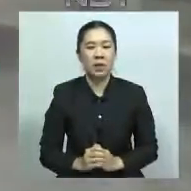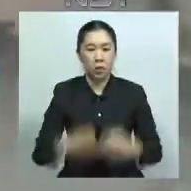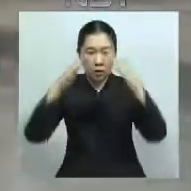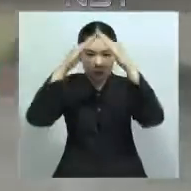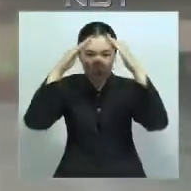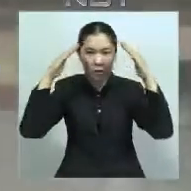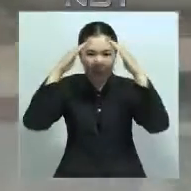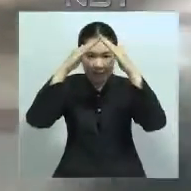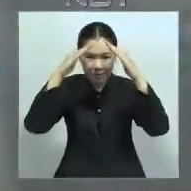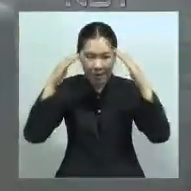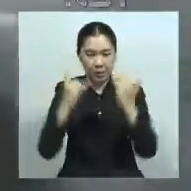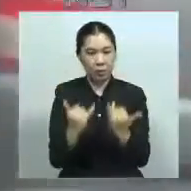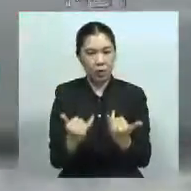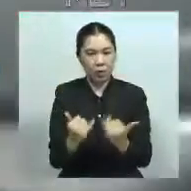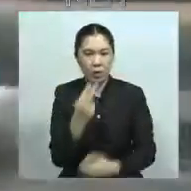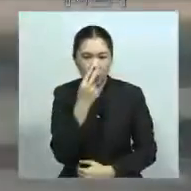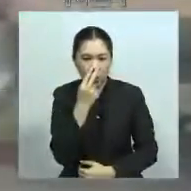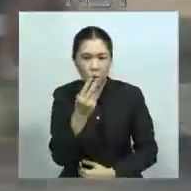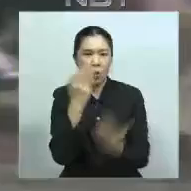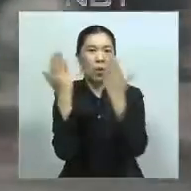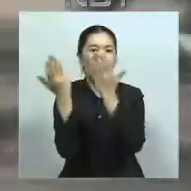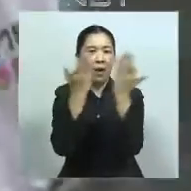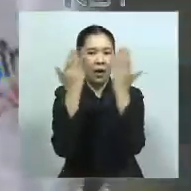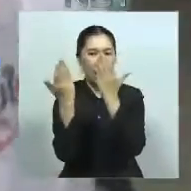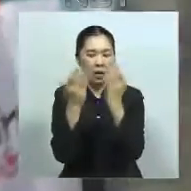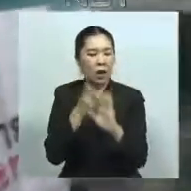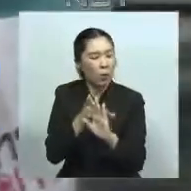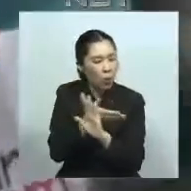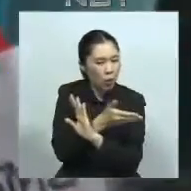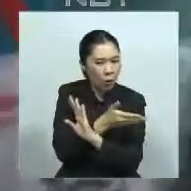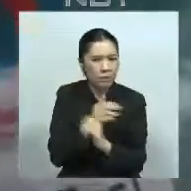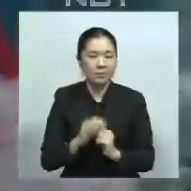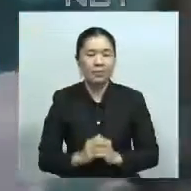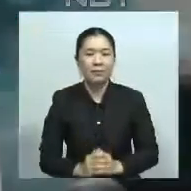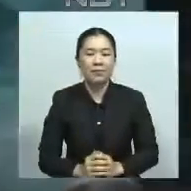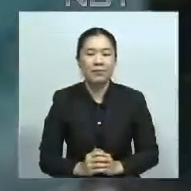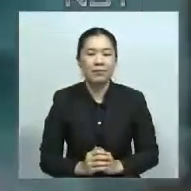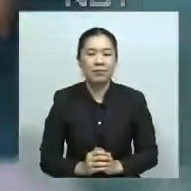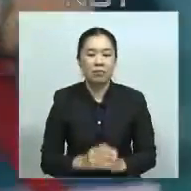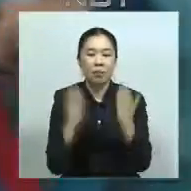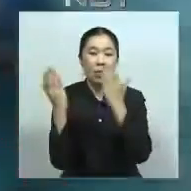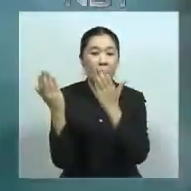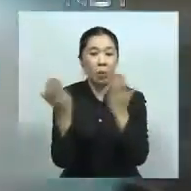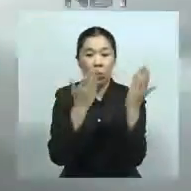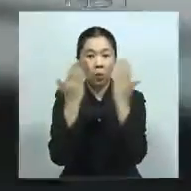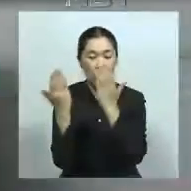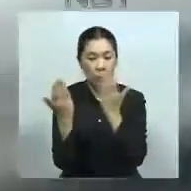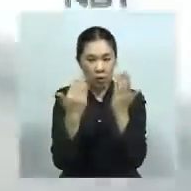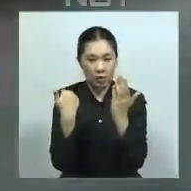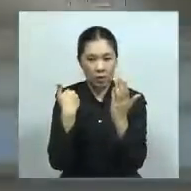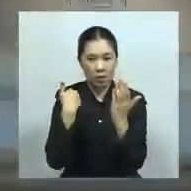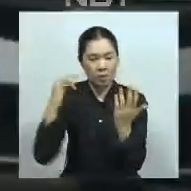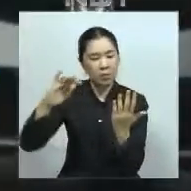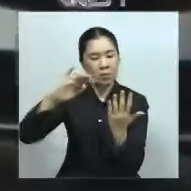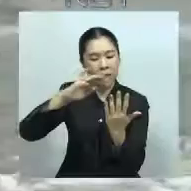นามตอนบนค่ะช่วงนี้ควรตรวจสอบสภาพอากาศก่อนเดินทางด้วยขณะที่มรสุมตะวันตกเฉียงใต้ที่พัด